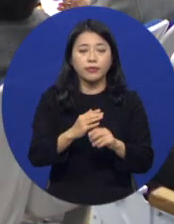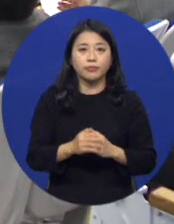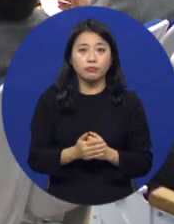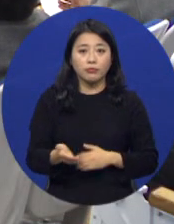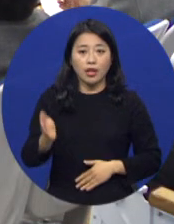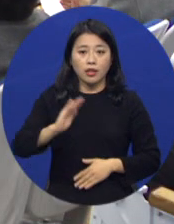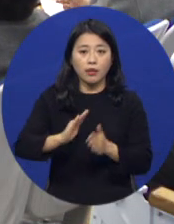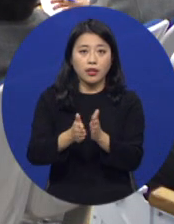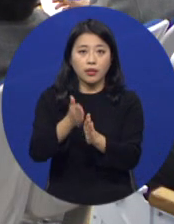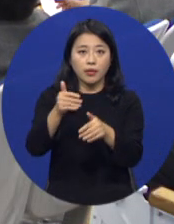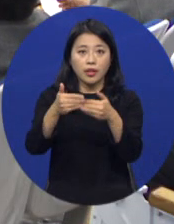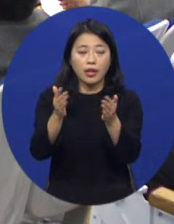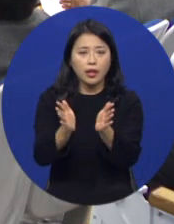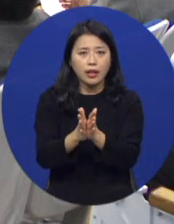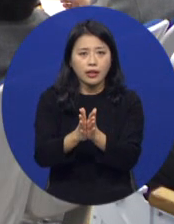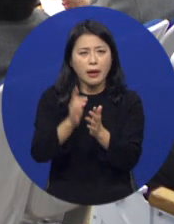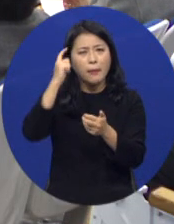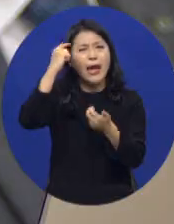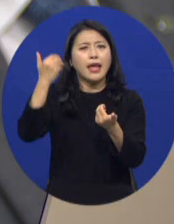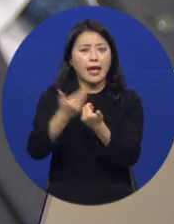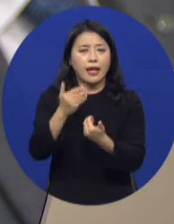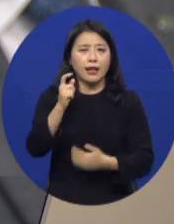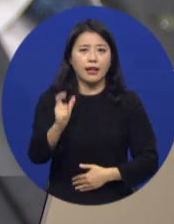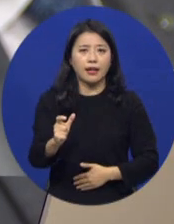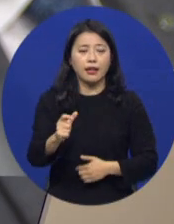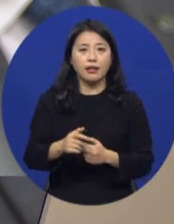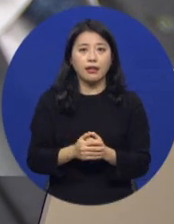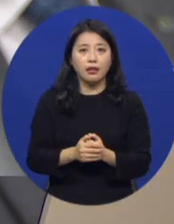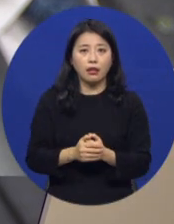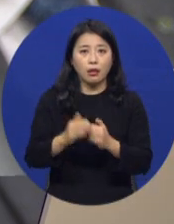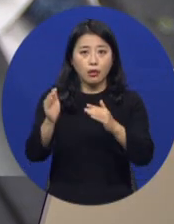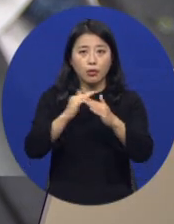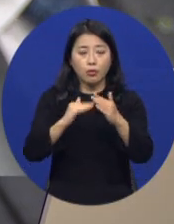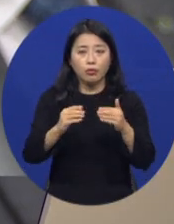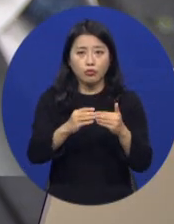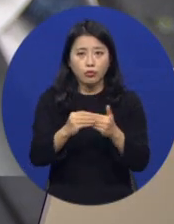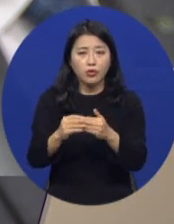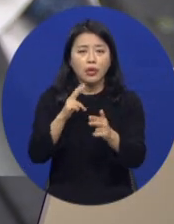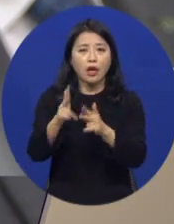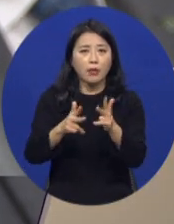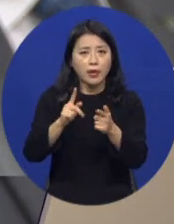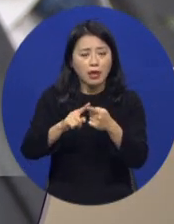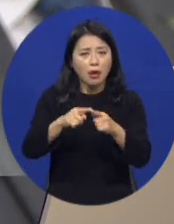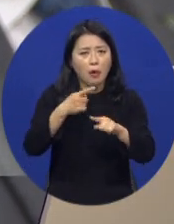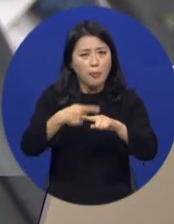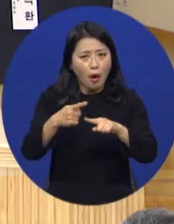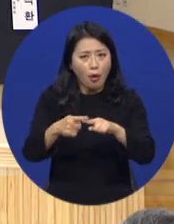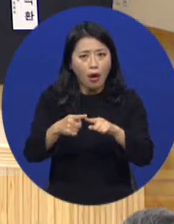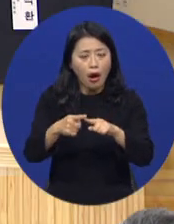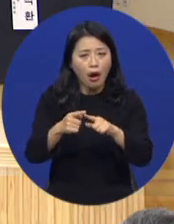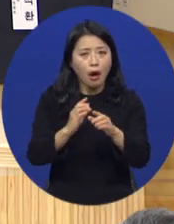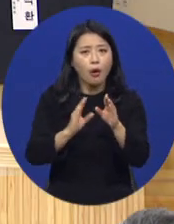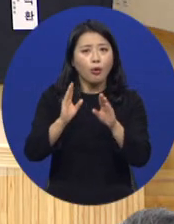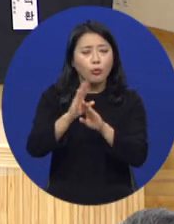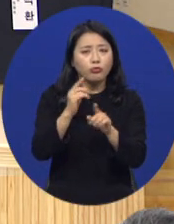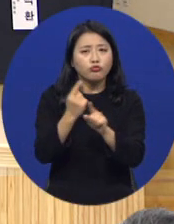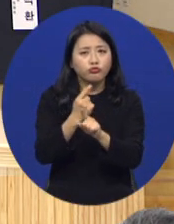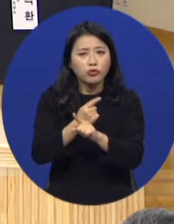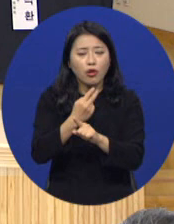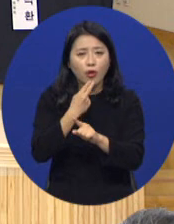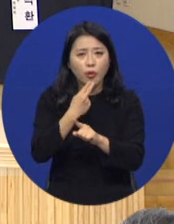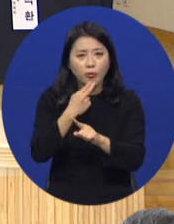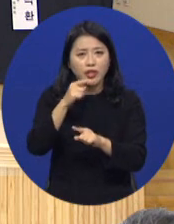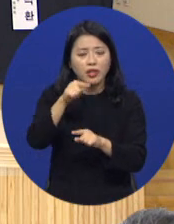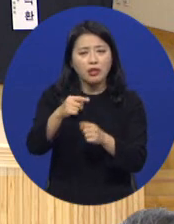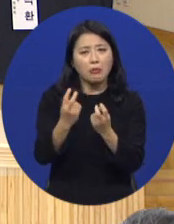하지만 시민단체들은 강하게 반대했습니다 공공주도 사업에 대한 평가나 보안 없는 정책 전환은 과거로의